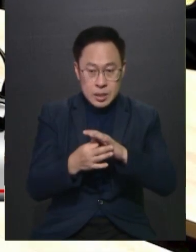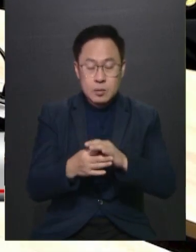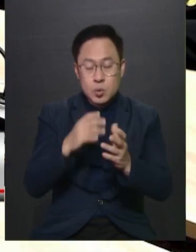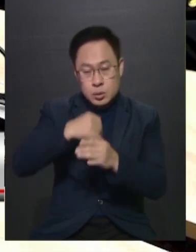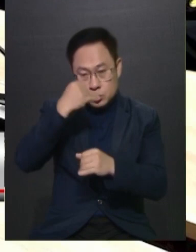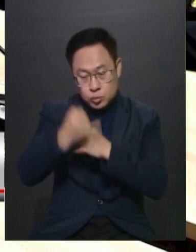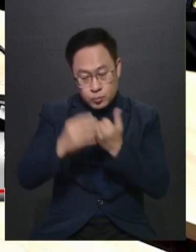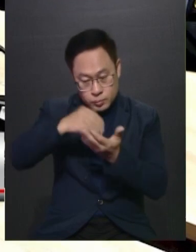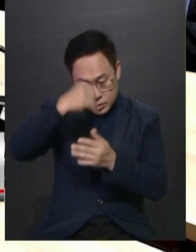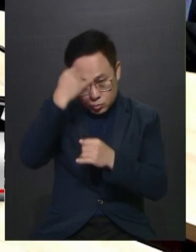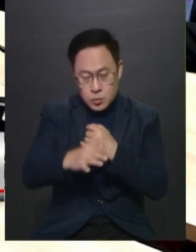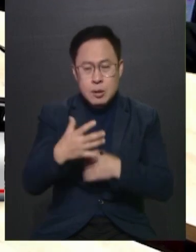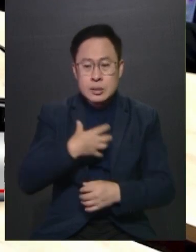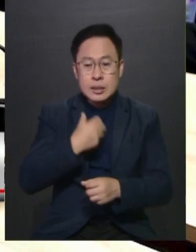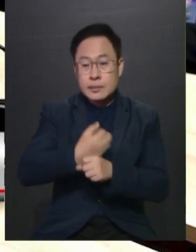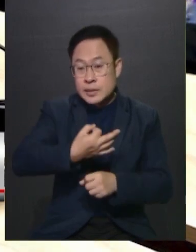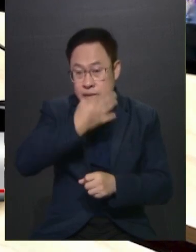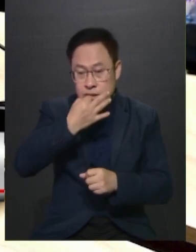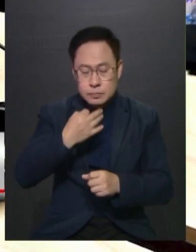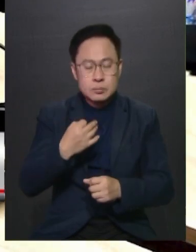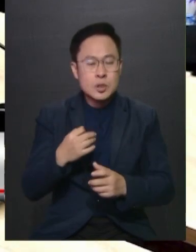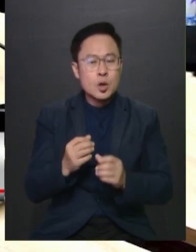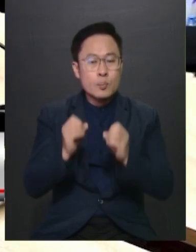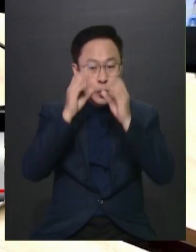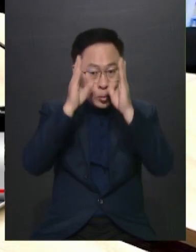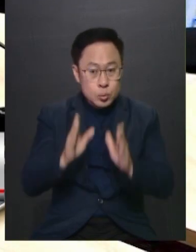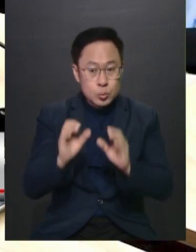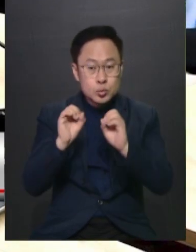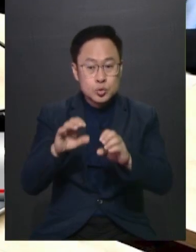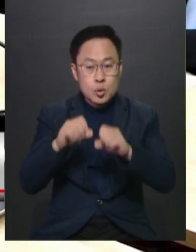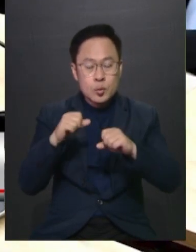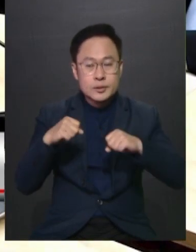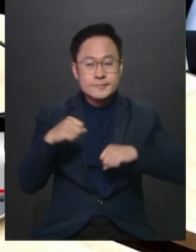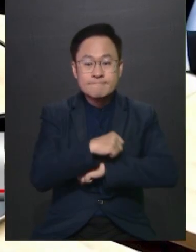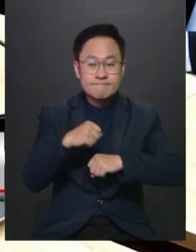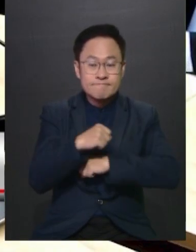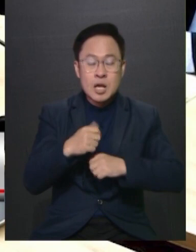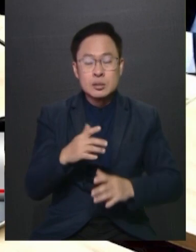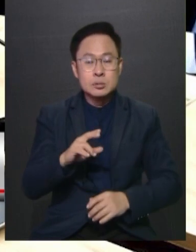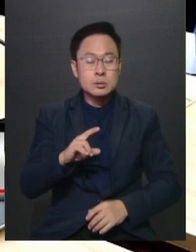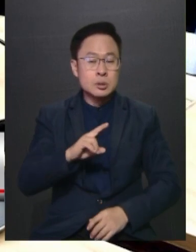ออกกำลังกายซึ่งก็จะเป็นส่วนสำคัญที่จะสร้างมาตรฐานวิชาชีพสร้างมูลค่า